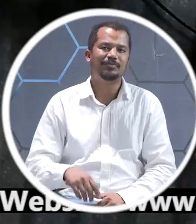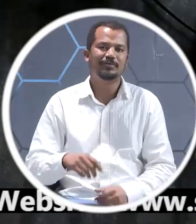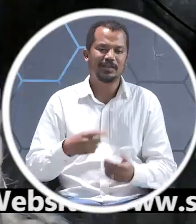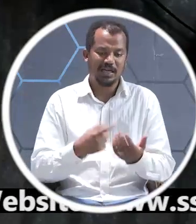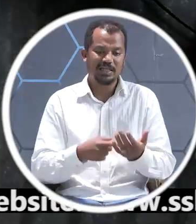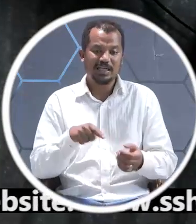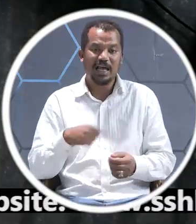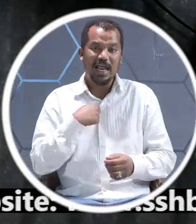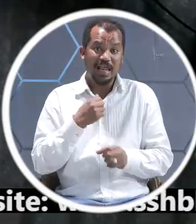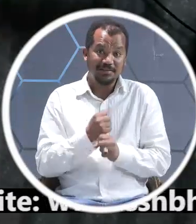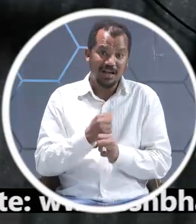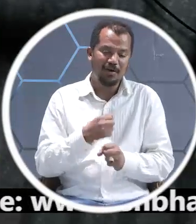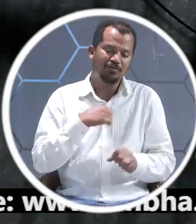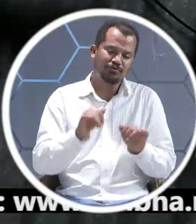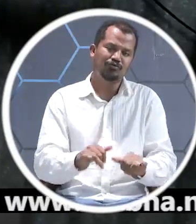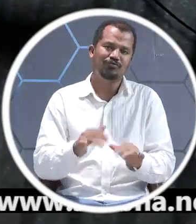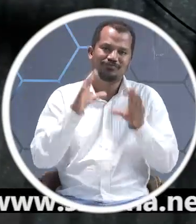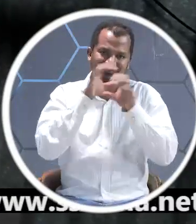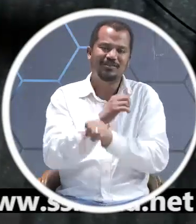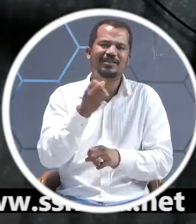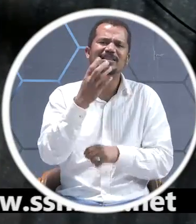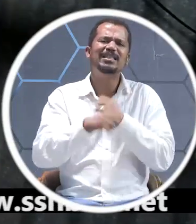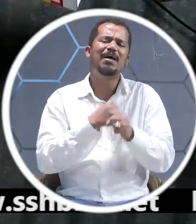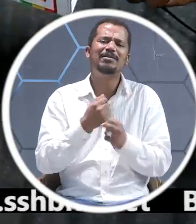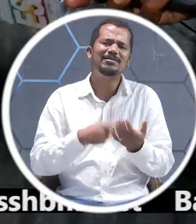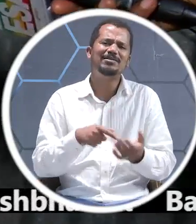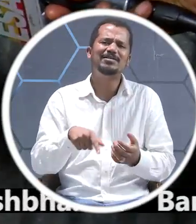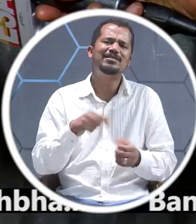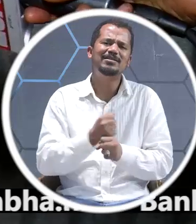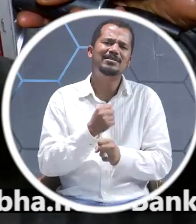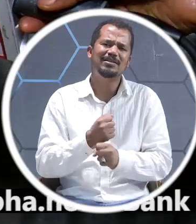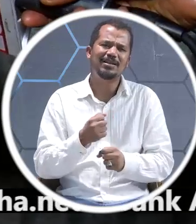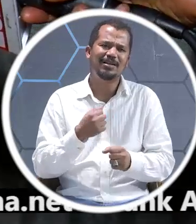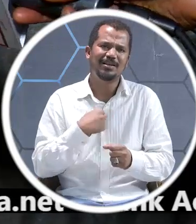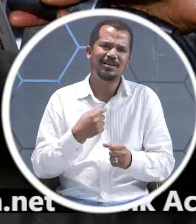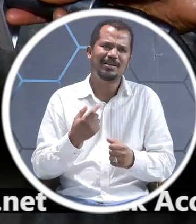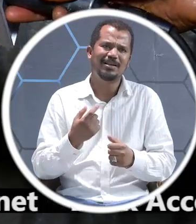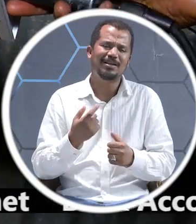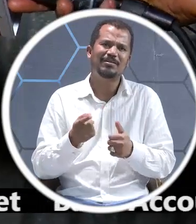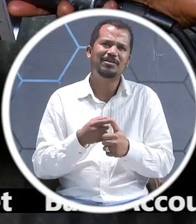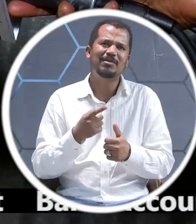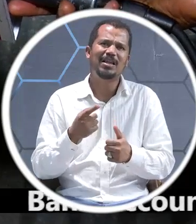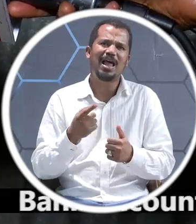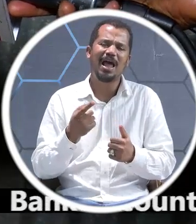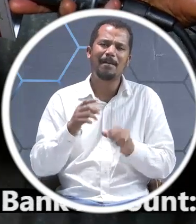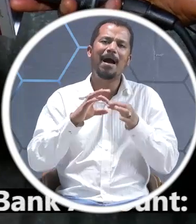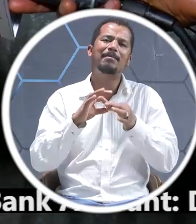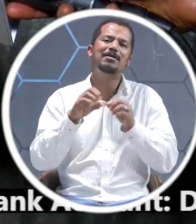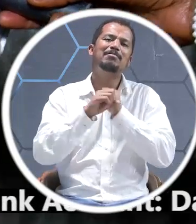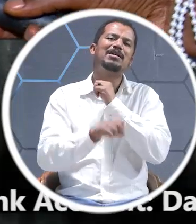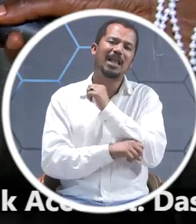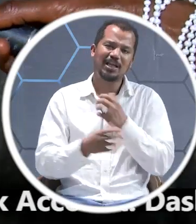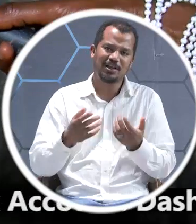የእርሶ ስራ እዚህ ጋር ያበቃል ማለት ነው? አዎ። ስንት አመት ሆኖ ይሄን ስራ ሲሰሩ? ይሄ መጀመሪያም የማይበሩ መስራች